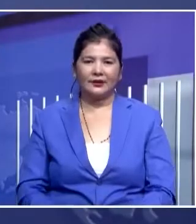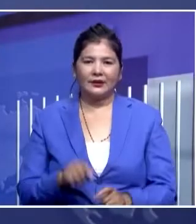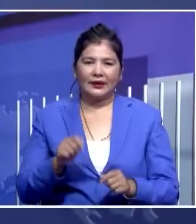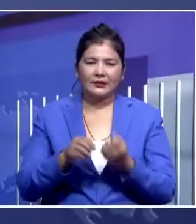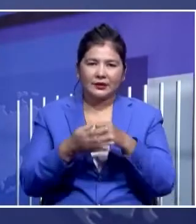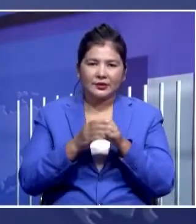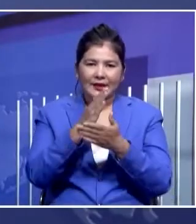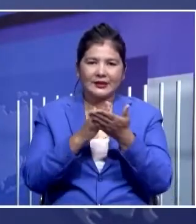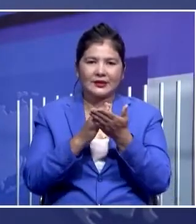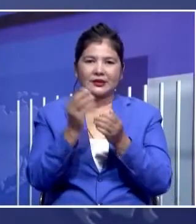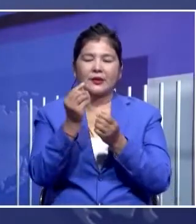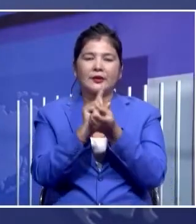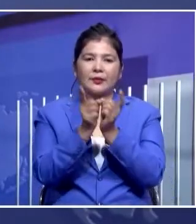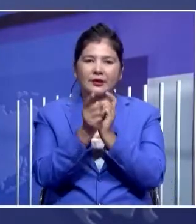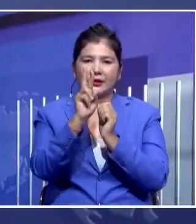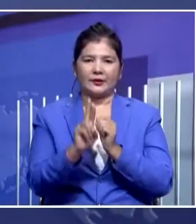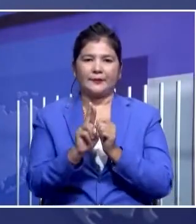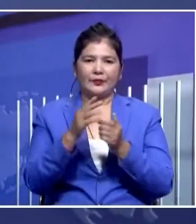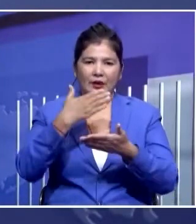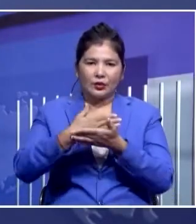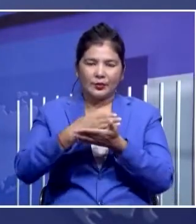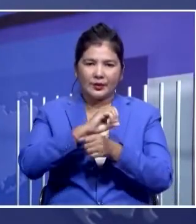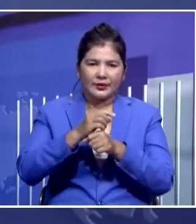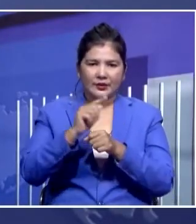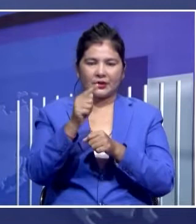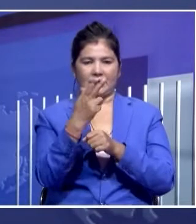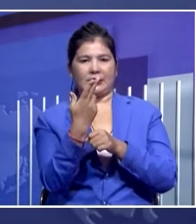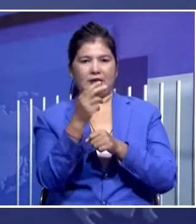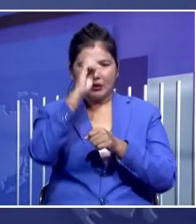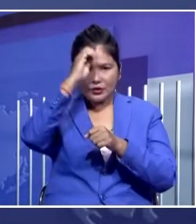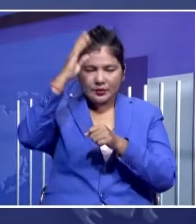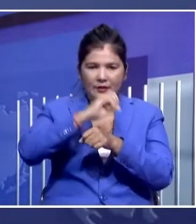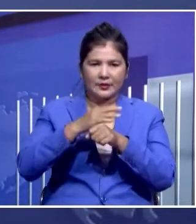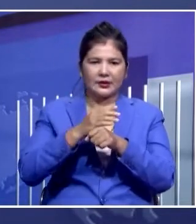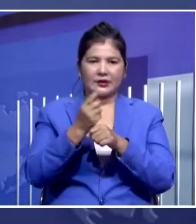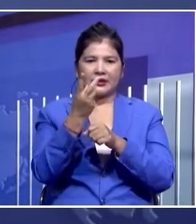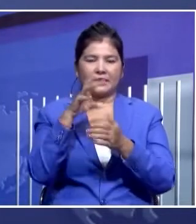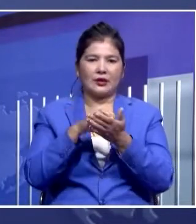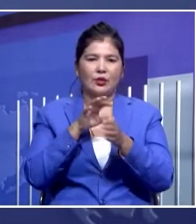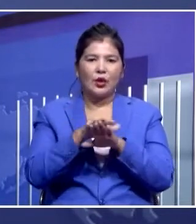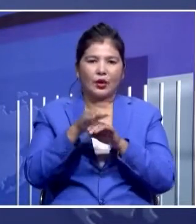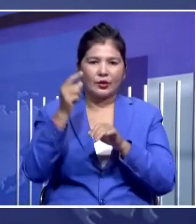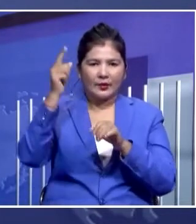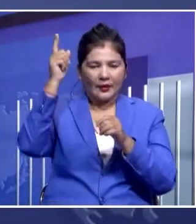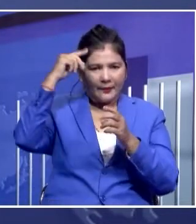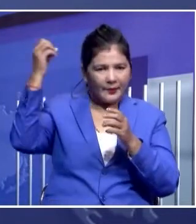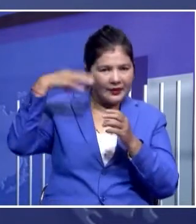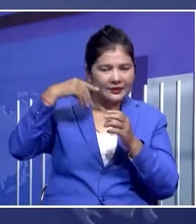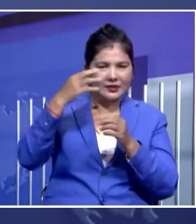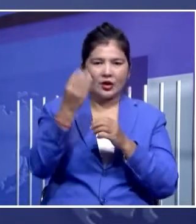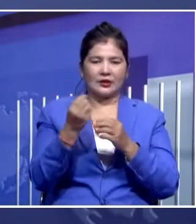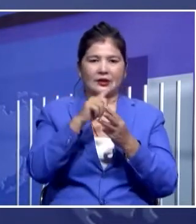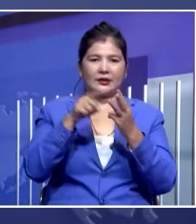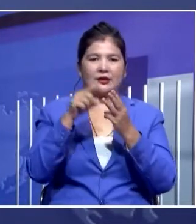आज देशभर आंशिकदेखि सामान्य बदली रहे। लुम्बिनी प्रदेश, कर्णाली र सुदूरपश्चिम प्रदेशका केही स्थानहरूमा मेघगर्जन चट्याङसहित हल्कादेखि